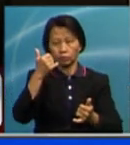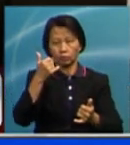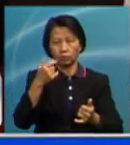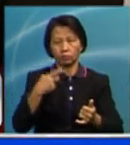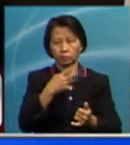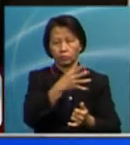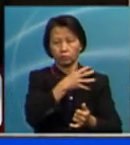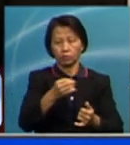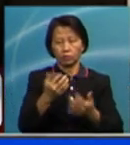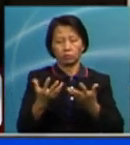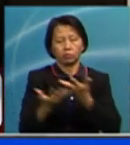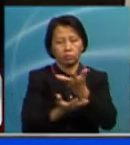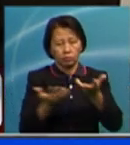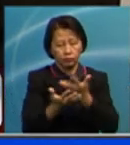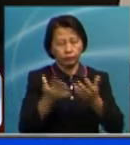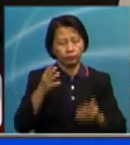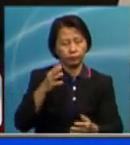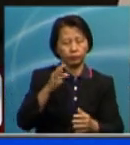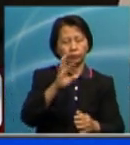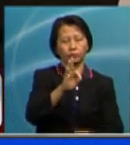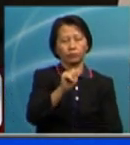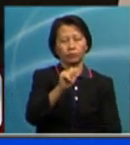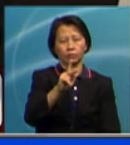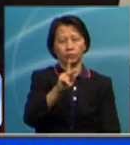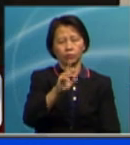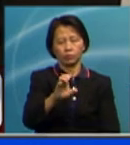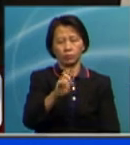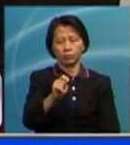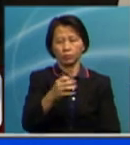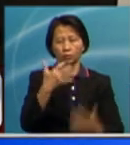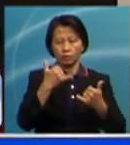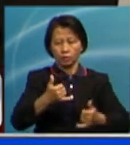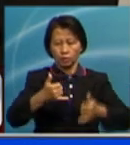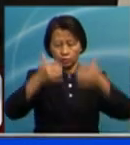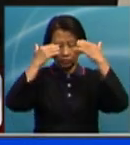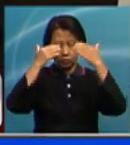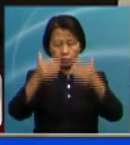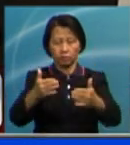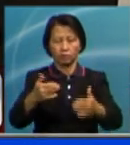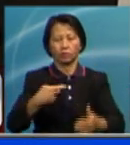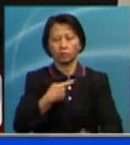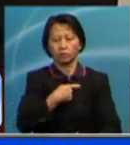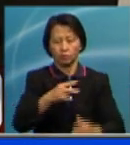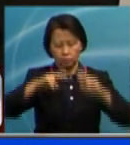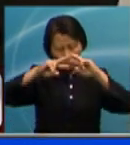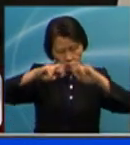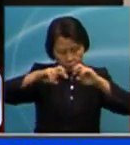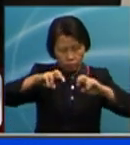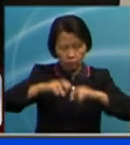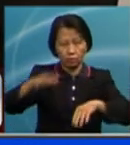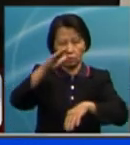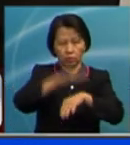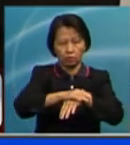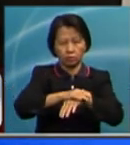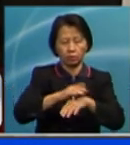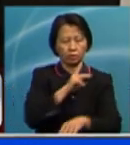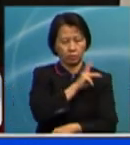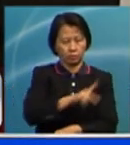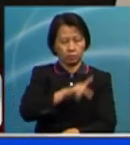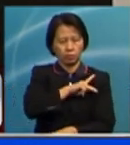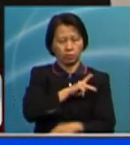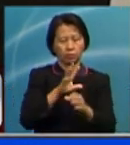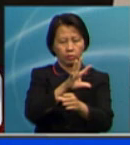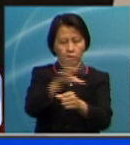and corroborated facts we are now intensifying our Investigation on the personalities